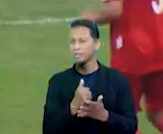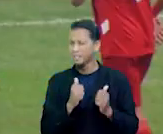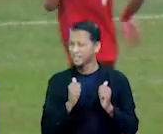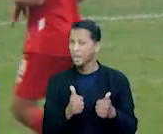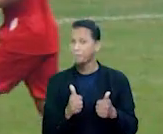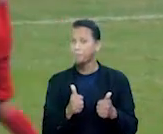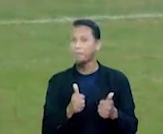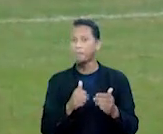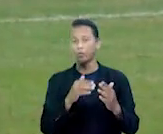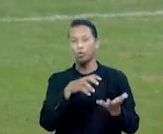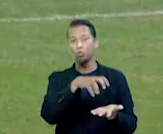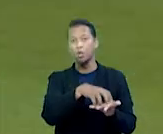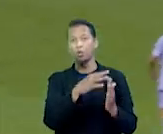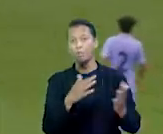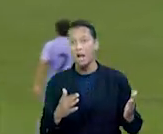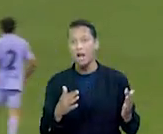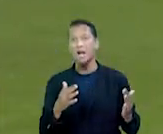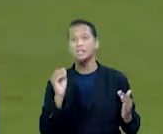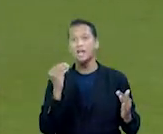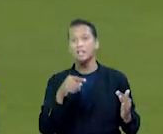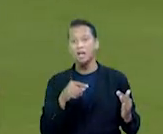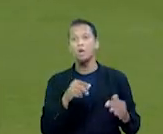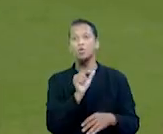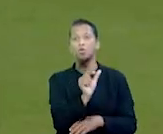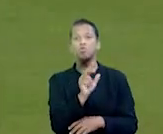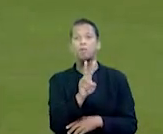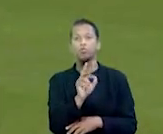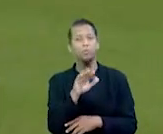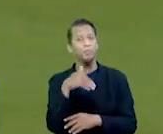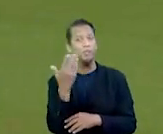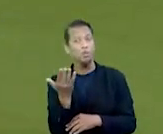U20 yang akan diselenggarakan pada 2023 mendatang.